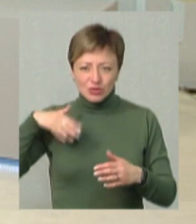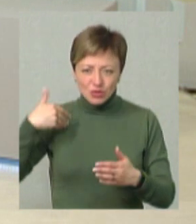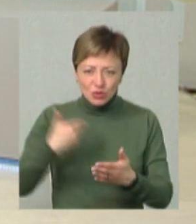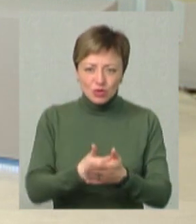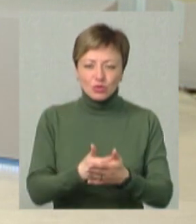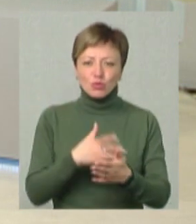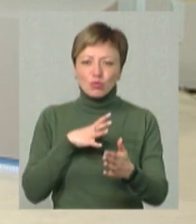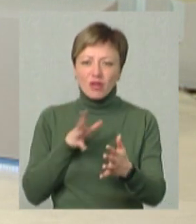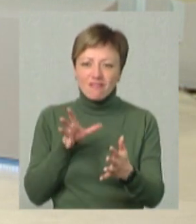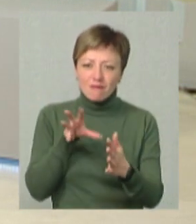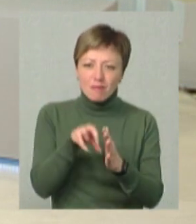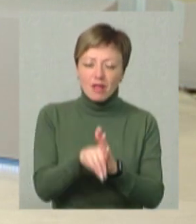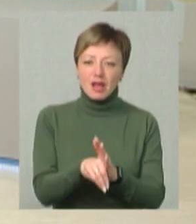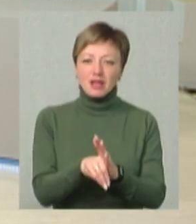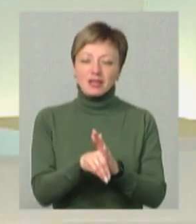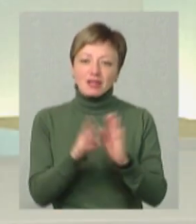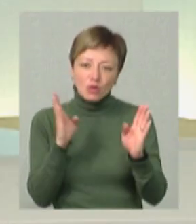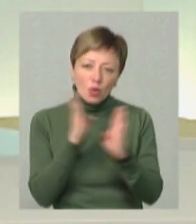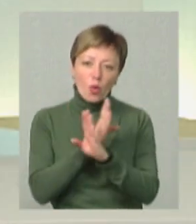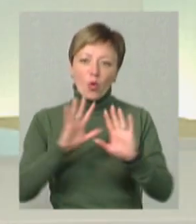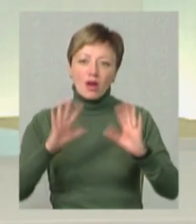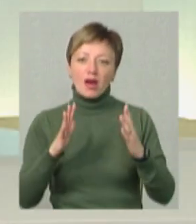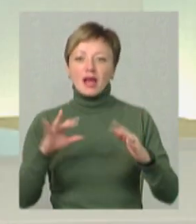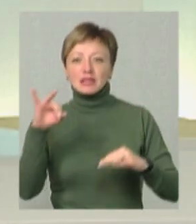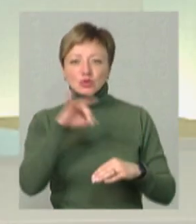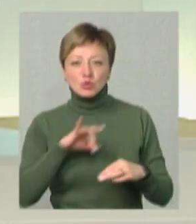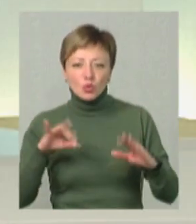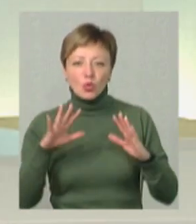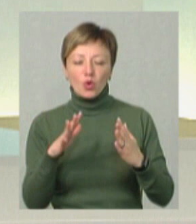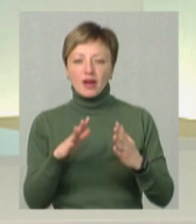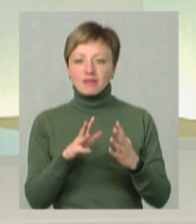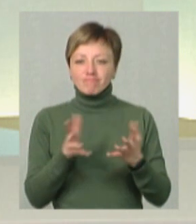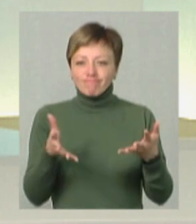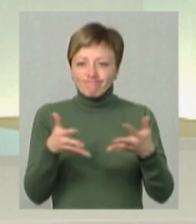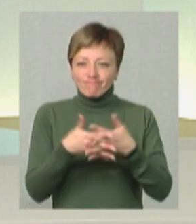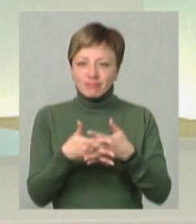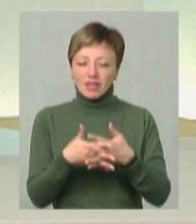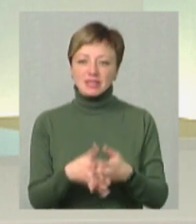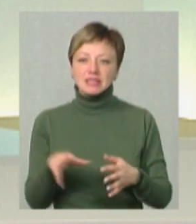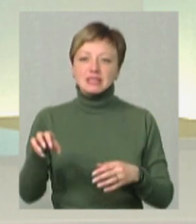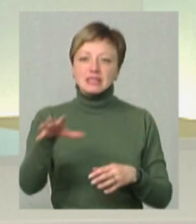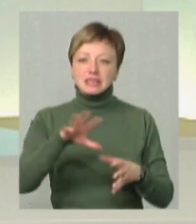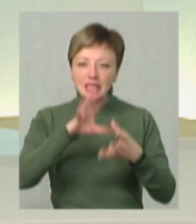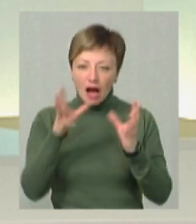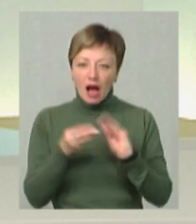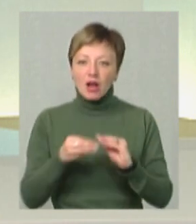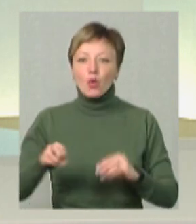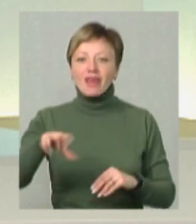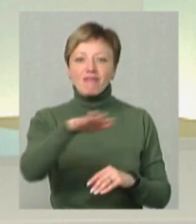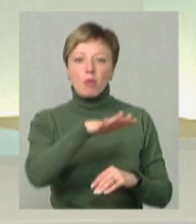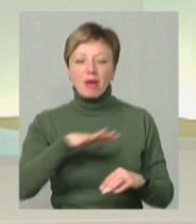були вплетені волею долі та історії в канву загальноєвропейського